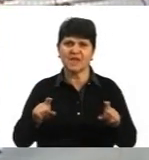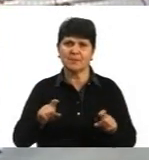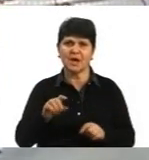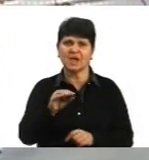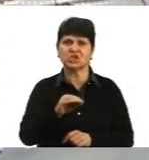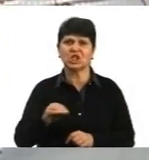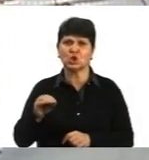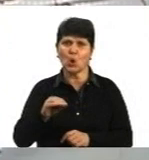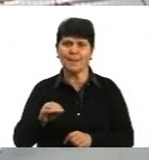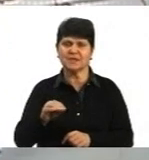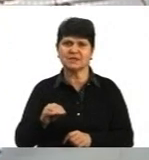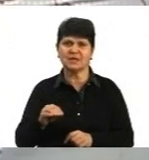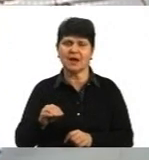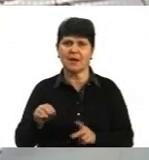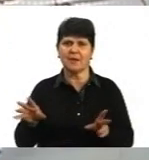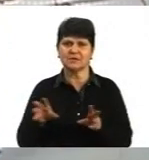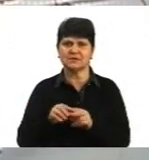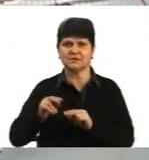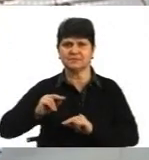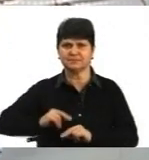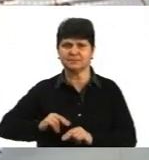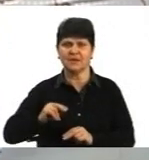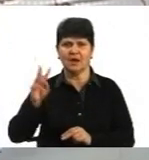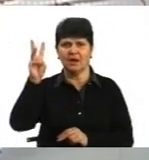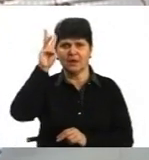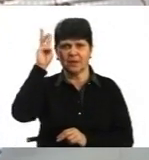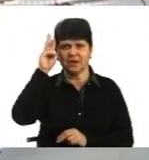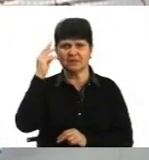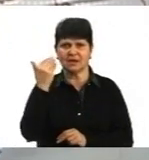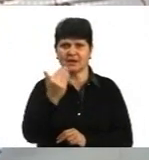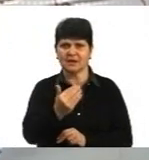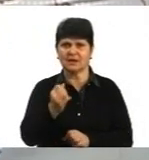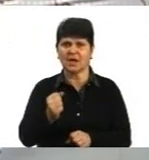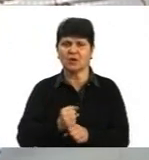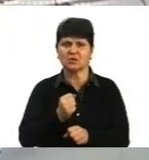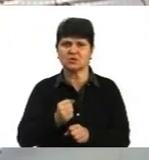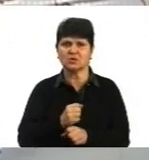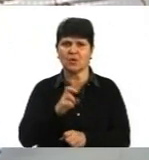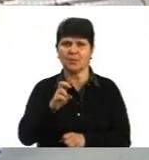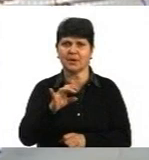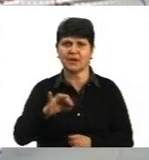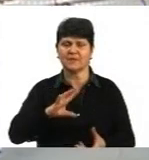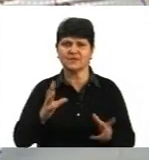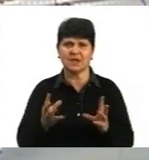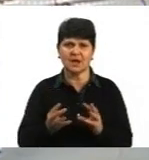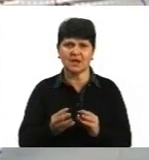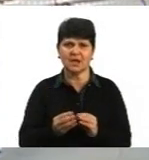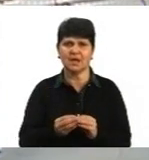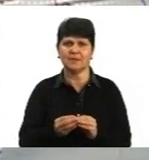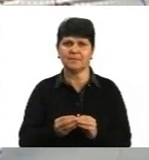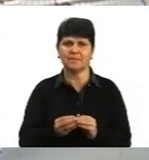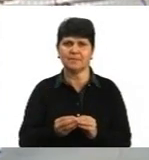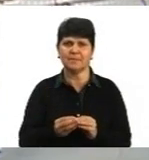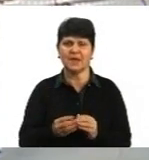вони тісно працюють, наскільки знаю, вроді Хмельницьке теж їхні розробки. Там взагалі доволі